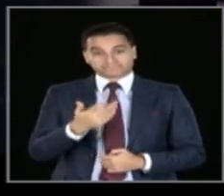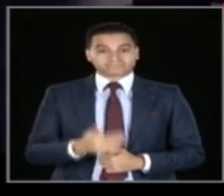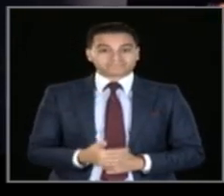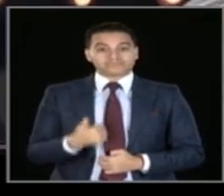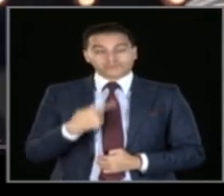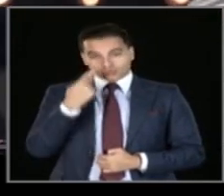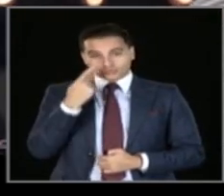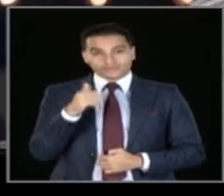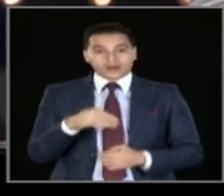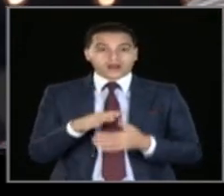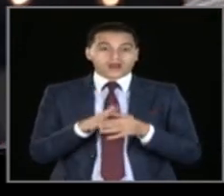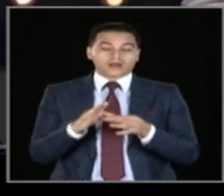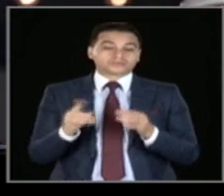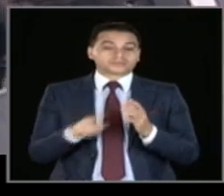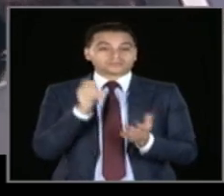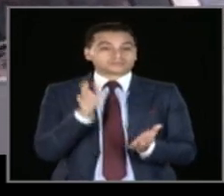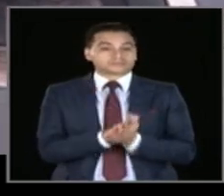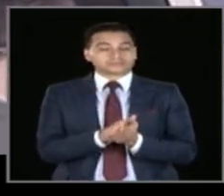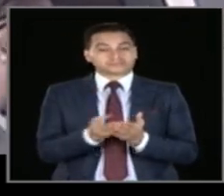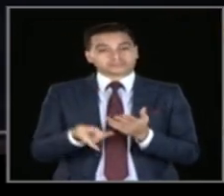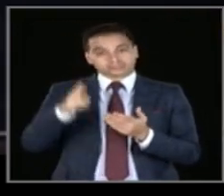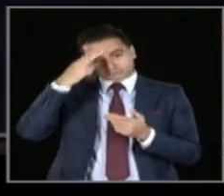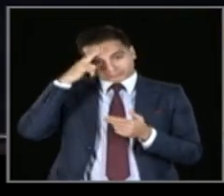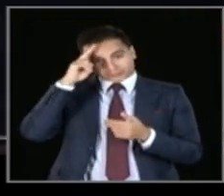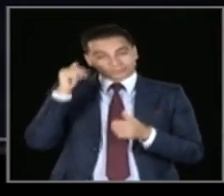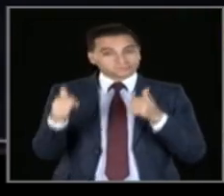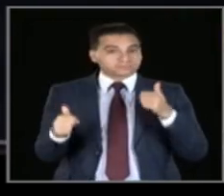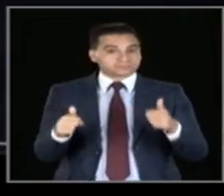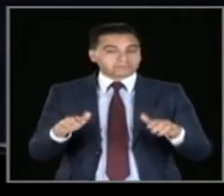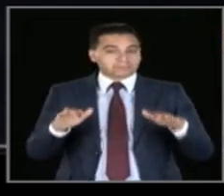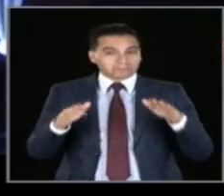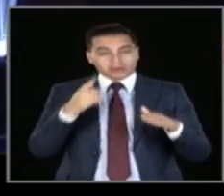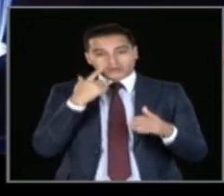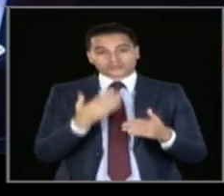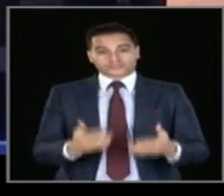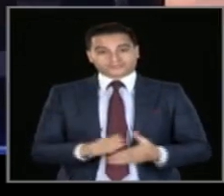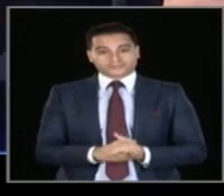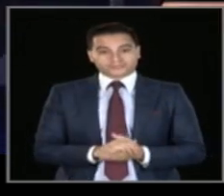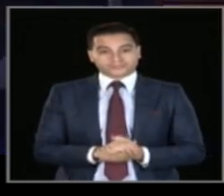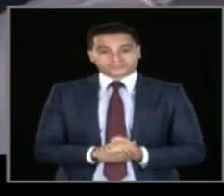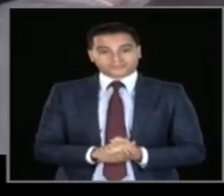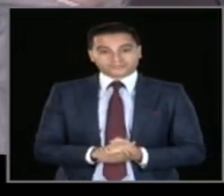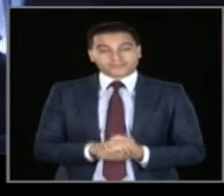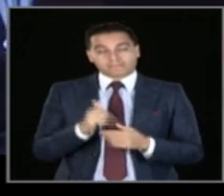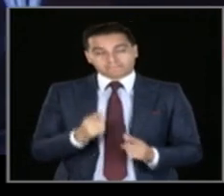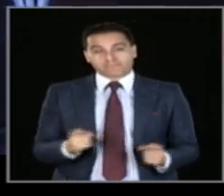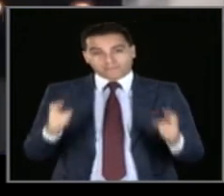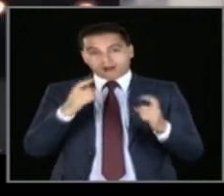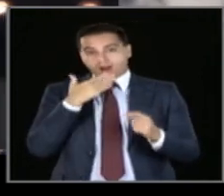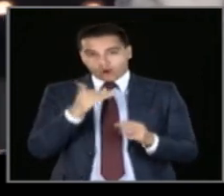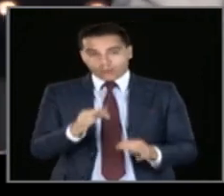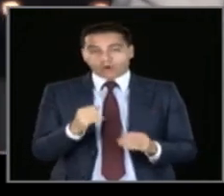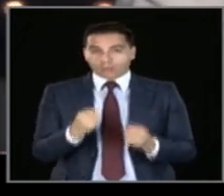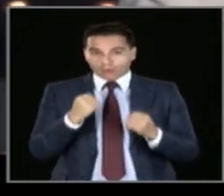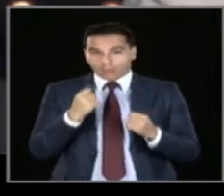خلينا نروح نشوف عجلة الحظ هتبتسم لفريق صمبا ولا هتبتسم لفريق السندباد. مباراة حلوة وقوية،